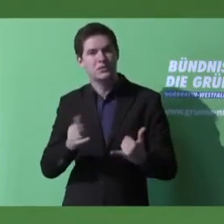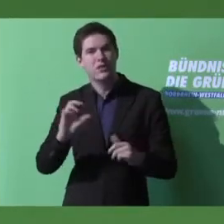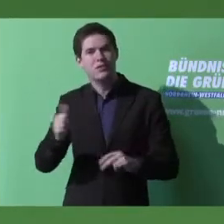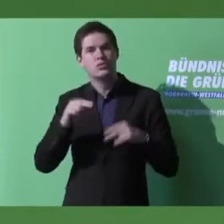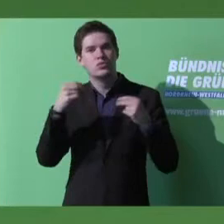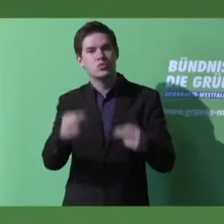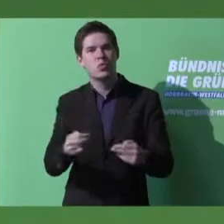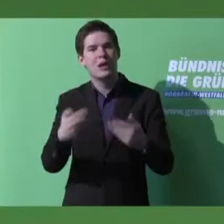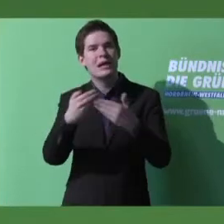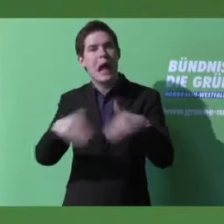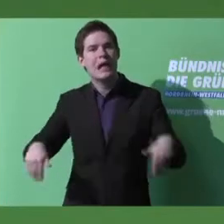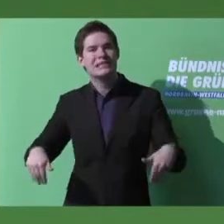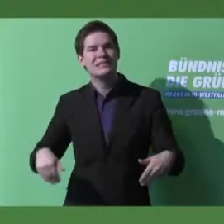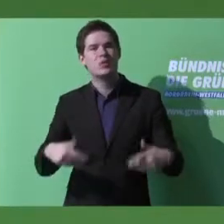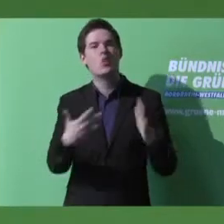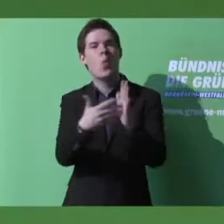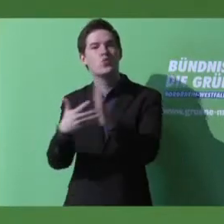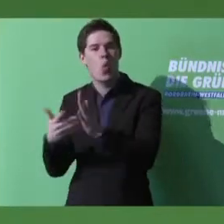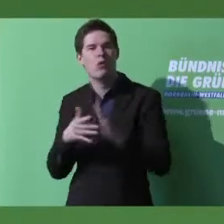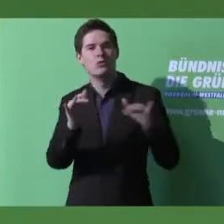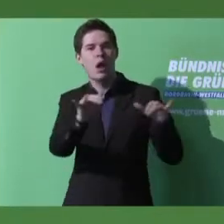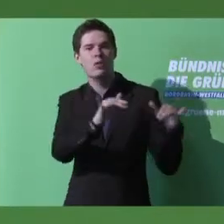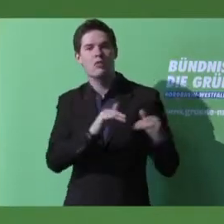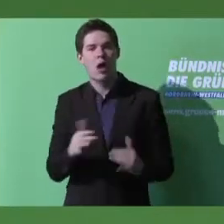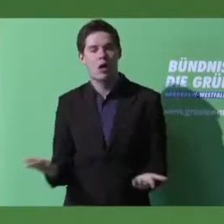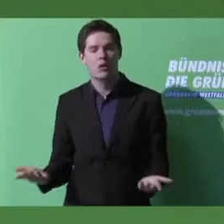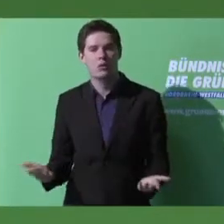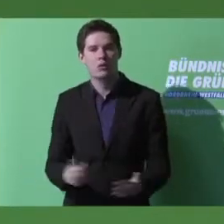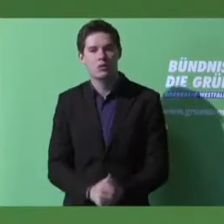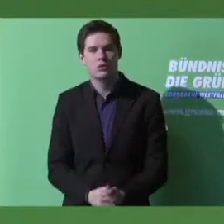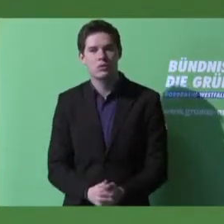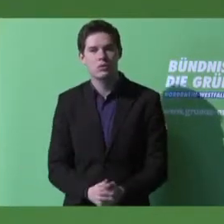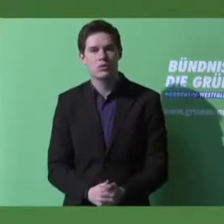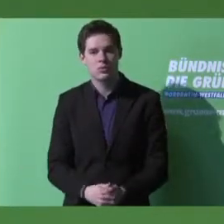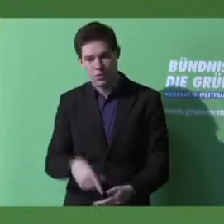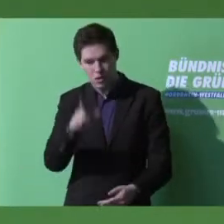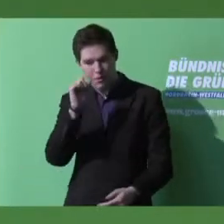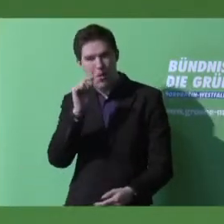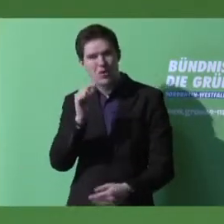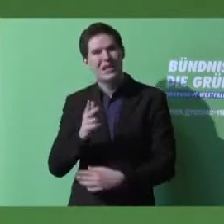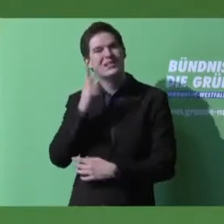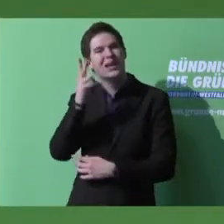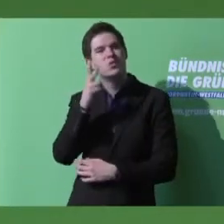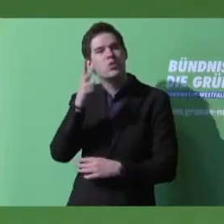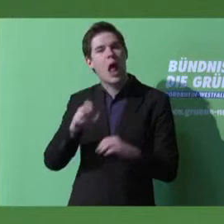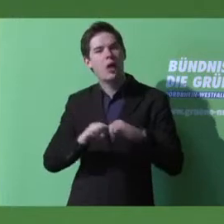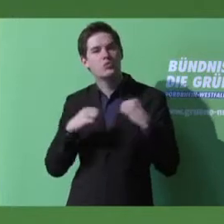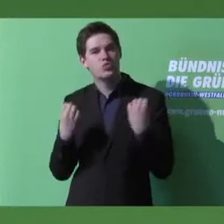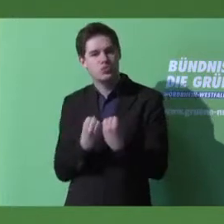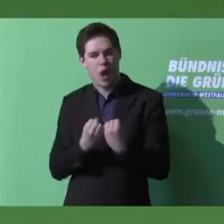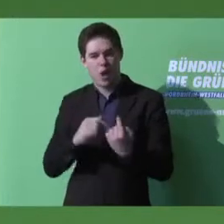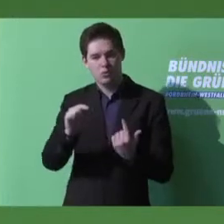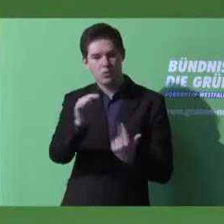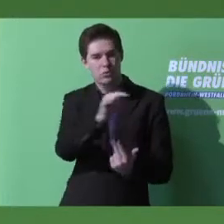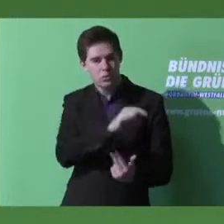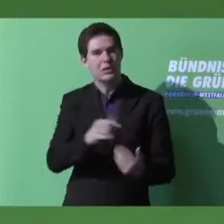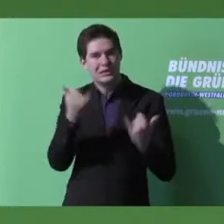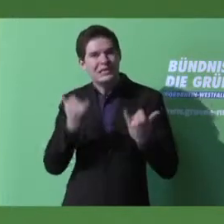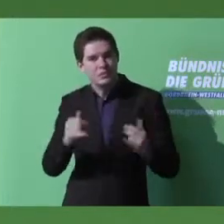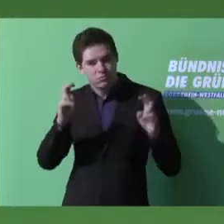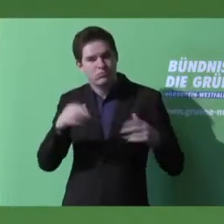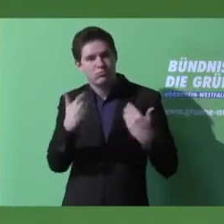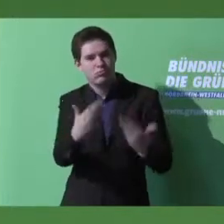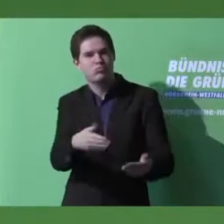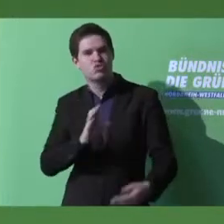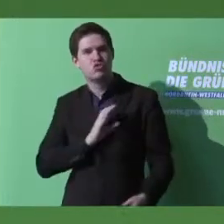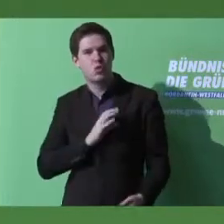gibt, Grenzkontrollen einzurichten. Es sollen die Nationalstaaten in die Lage versetzt